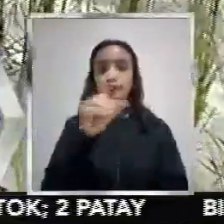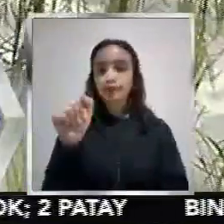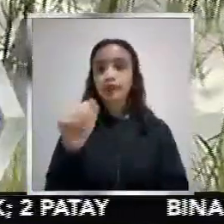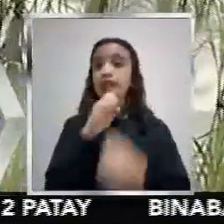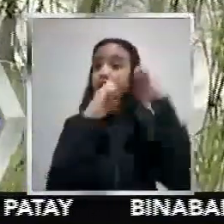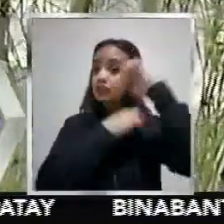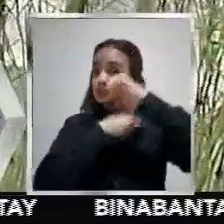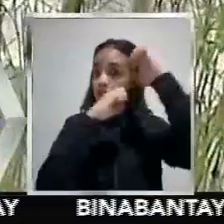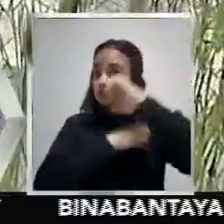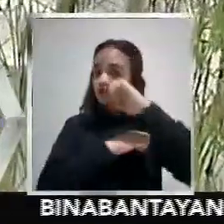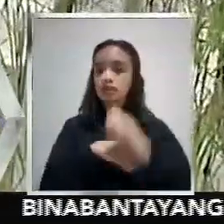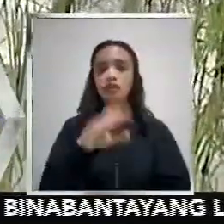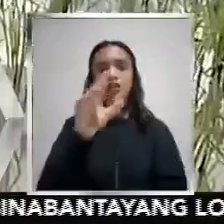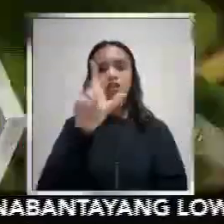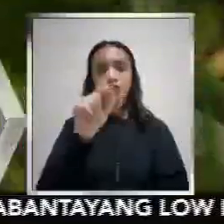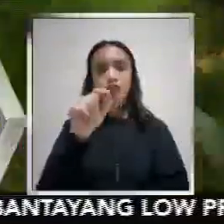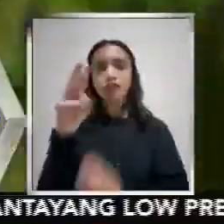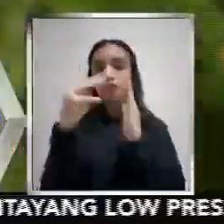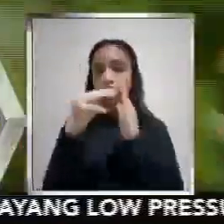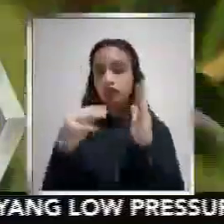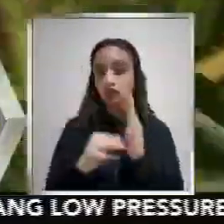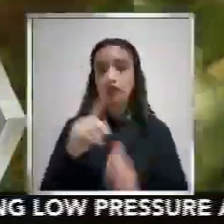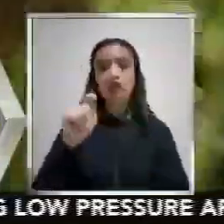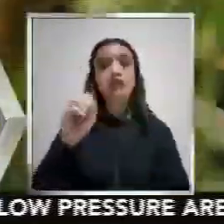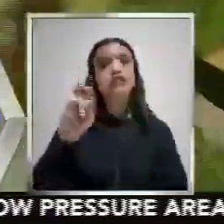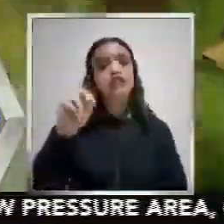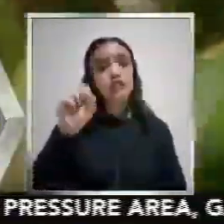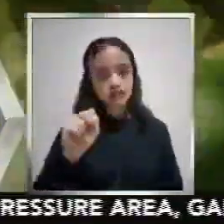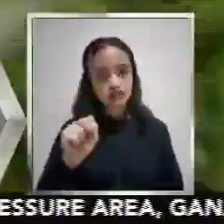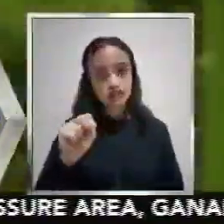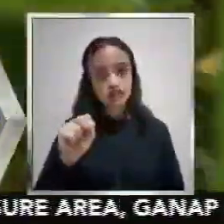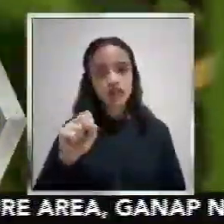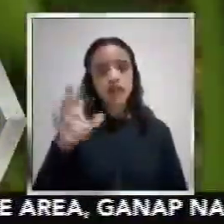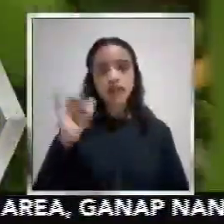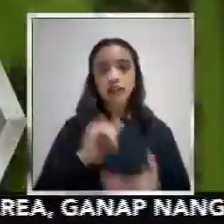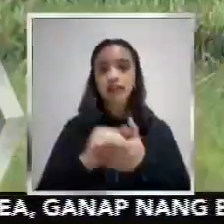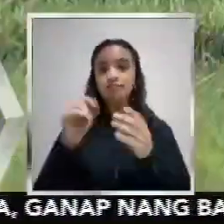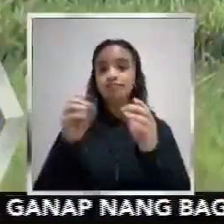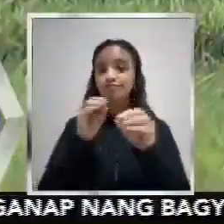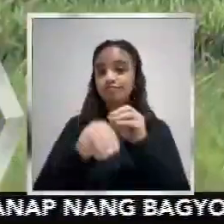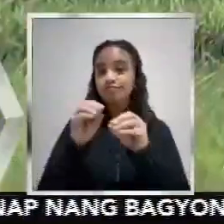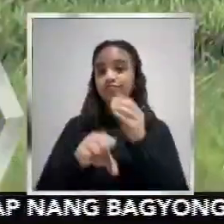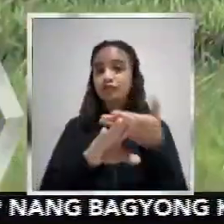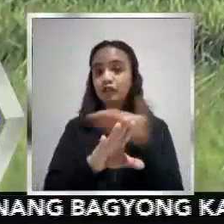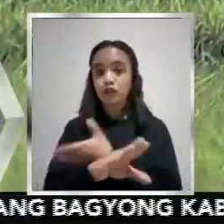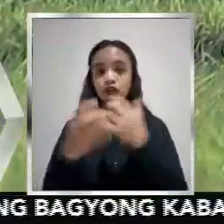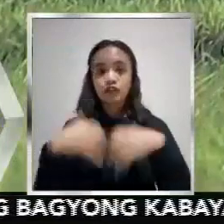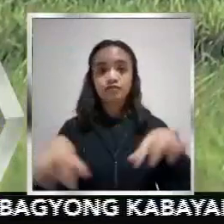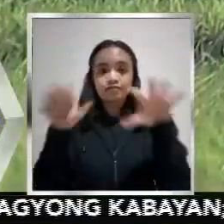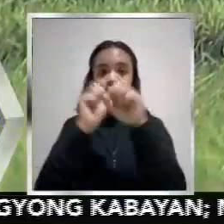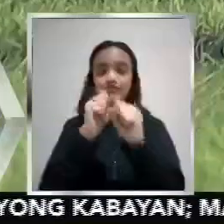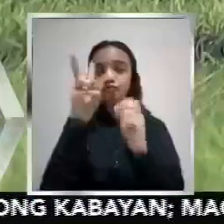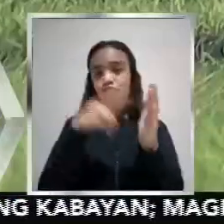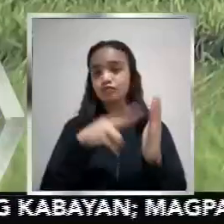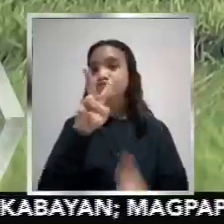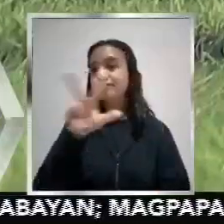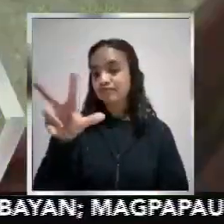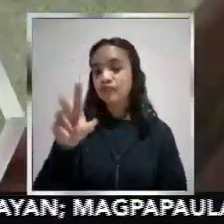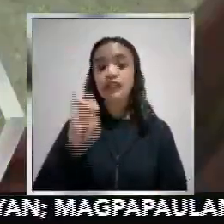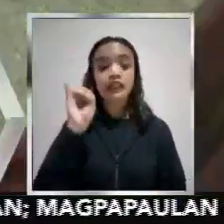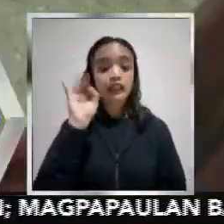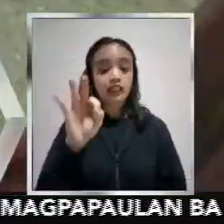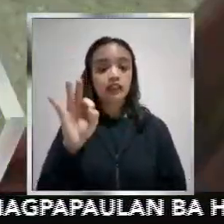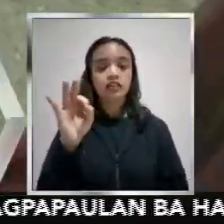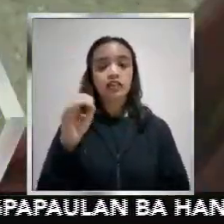sa 20 million metric tons ang volume ng maaning palay bago matapos ang 2023. Kung sakali ito'y panibagong